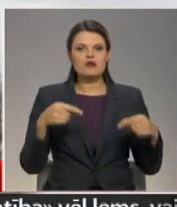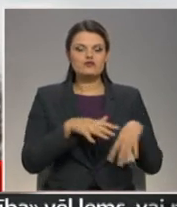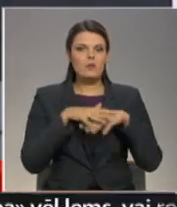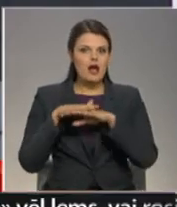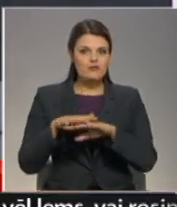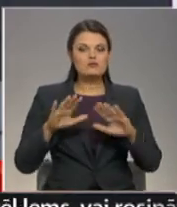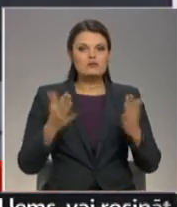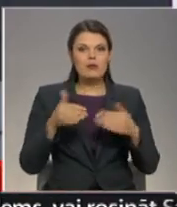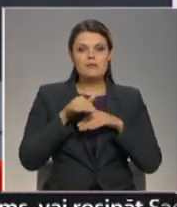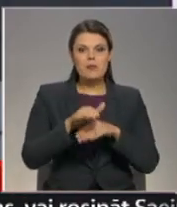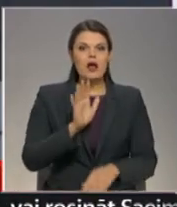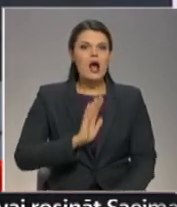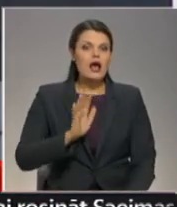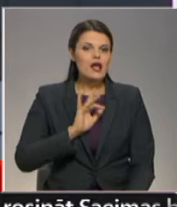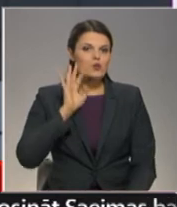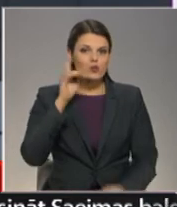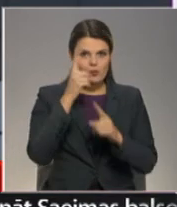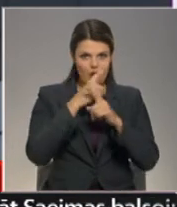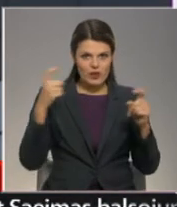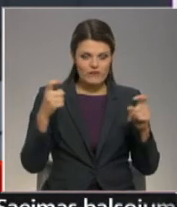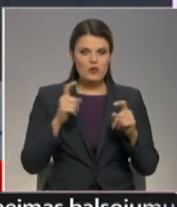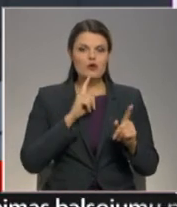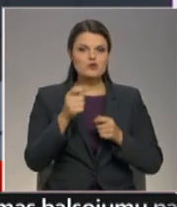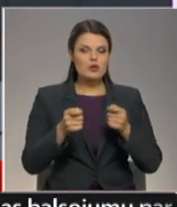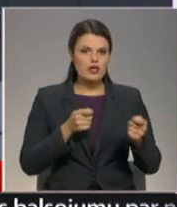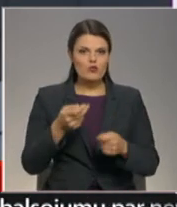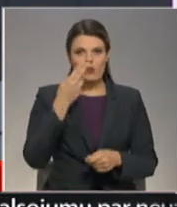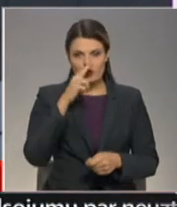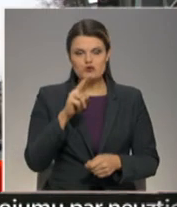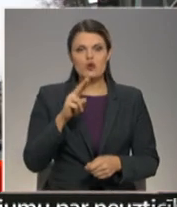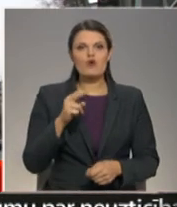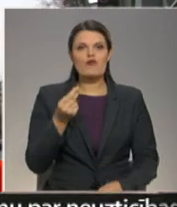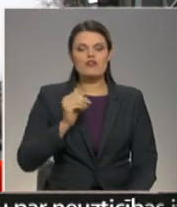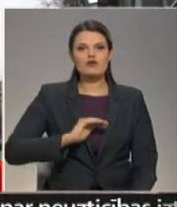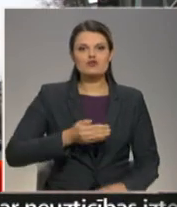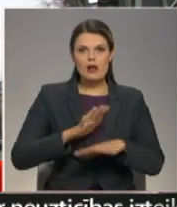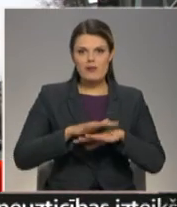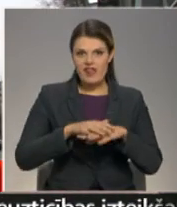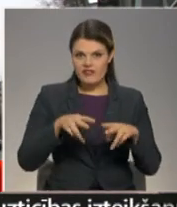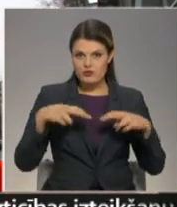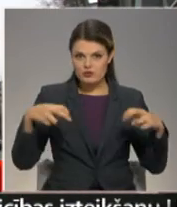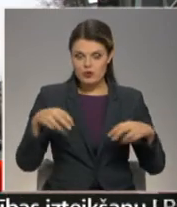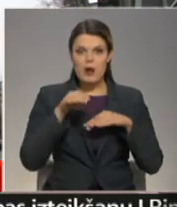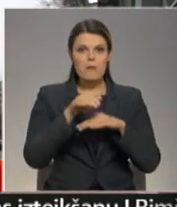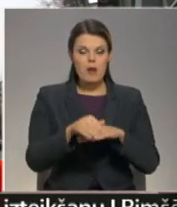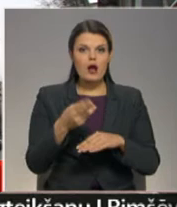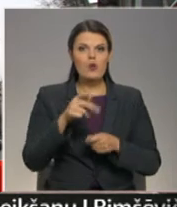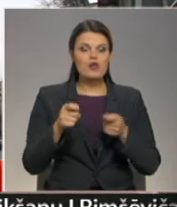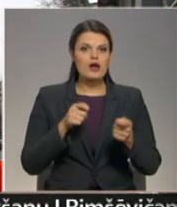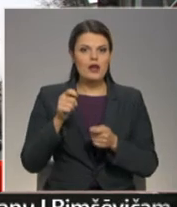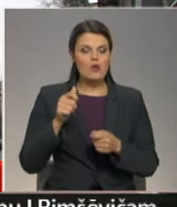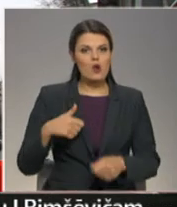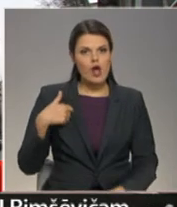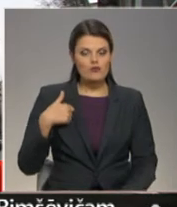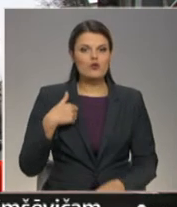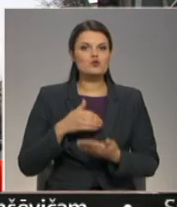pārvedumus, taču banka gaida turpmāko informāciju un rīkojumus no regulatora Finanšu un kapitāla tirgus komisijas. Banka un regulators